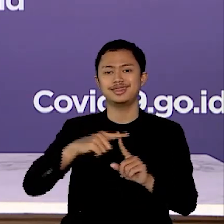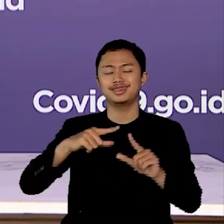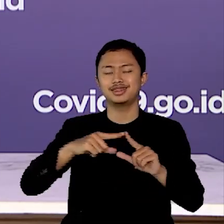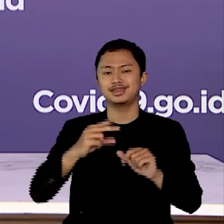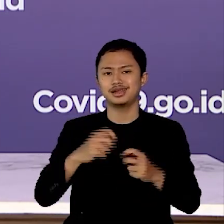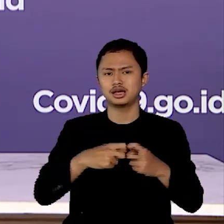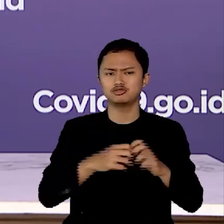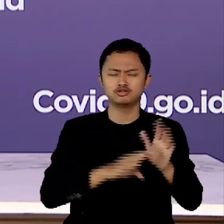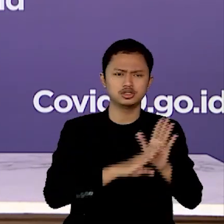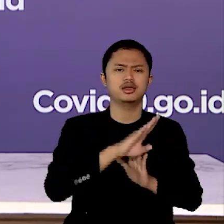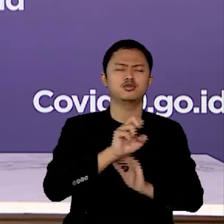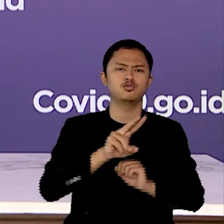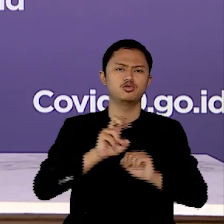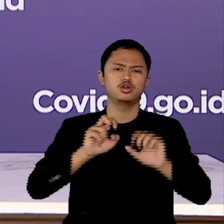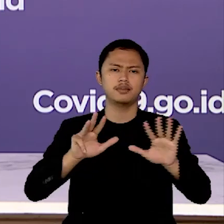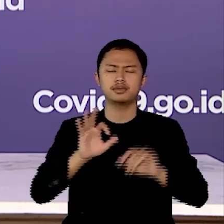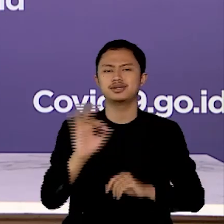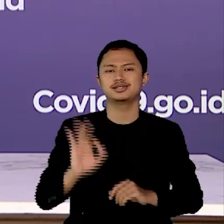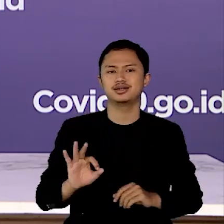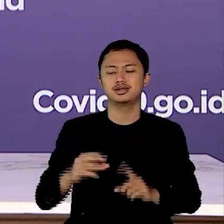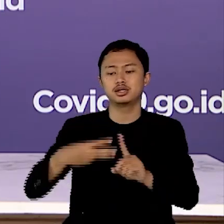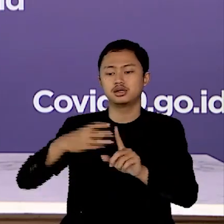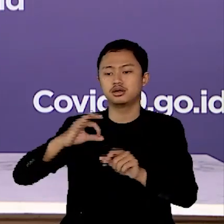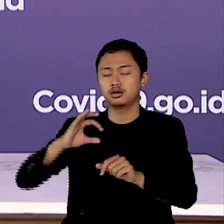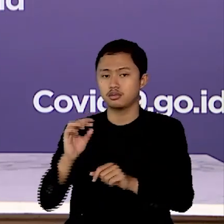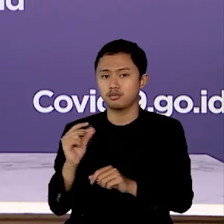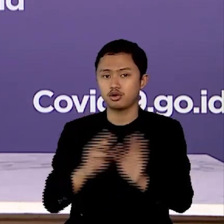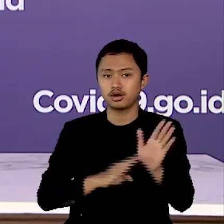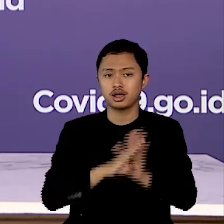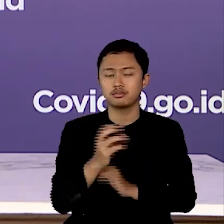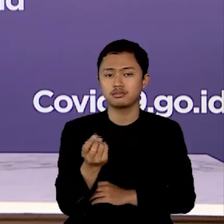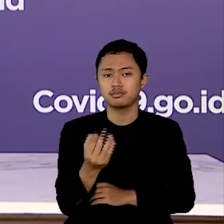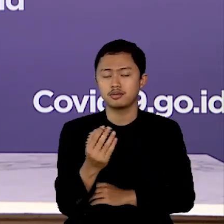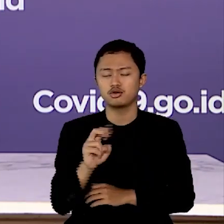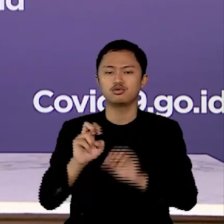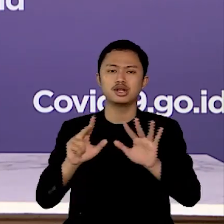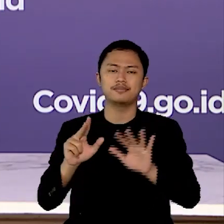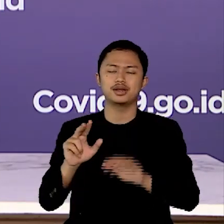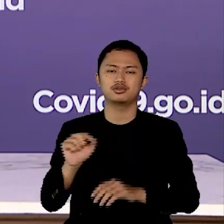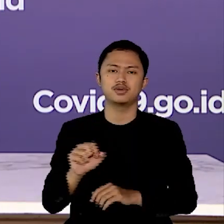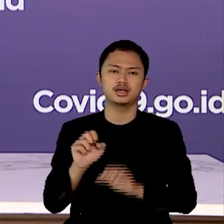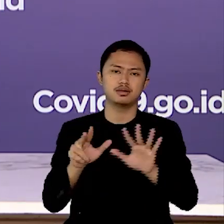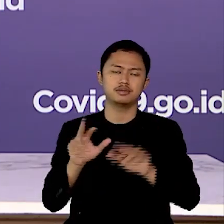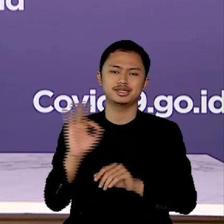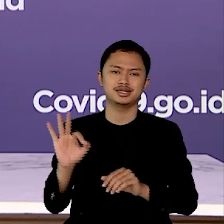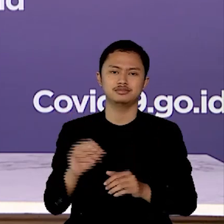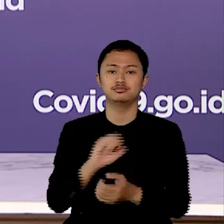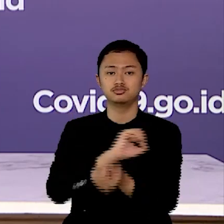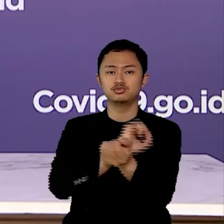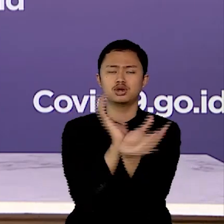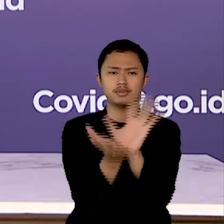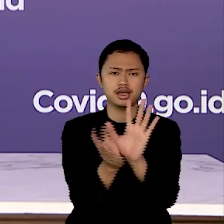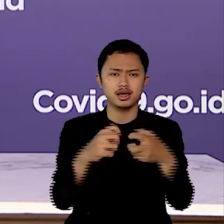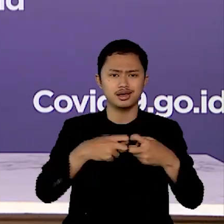kasusnya keep 28 persen dan bornya 28,6 belas persen dan kota Surabaya